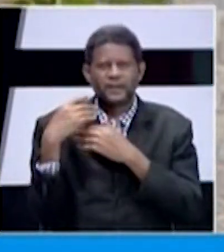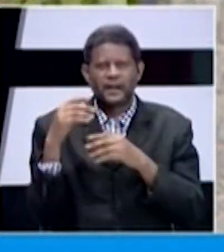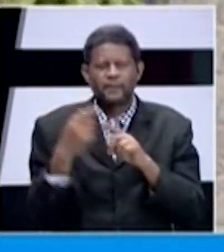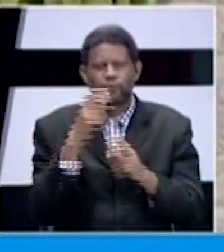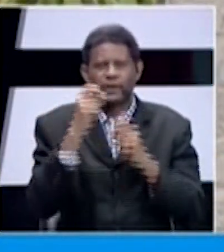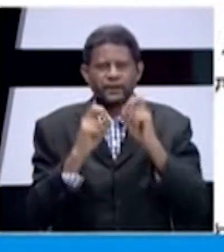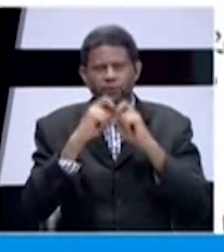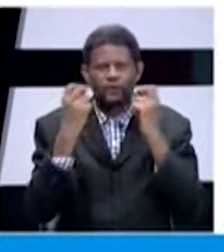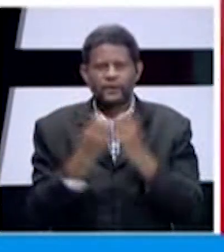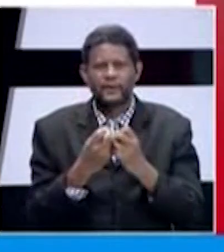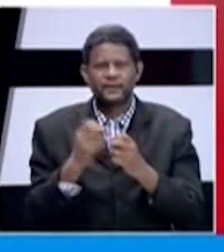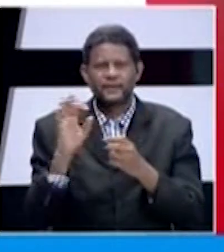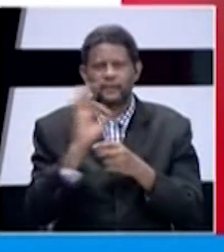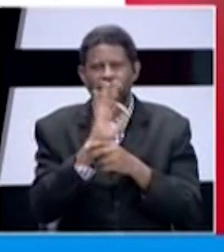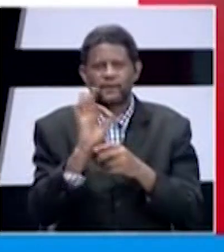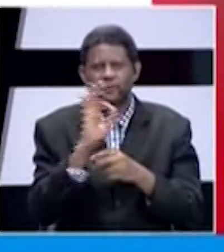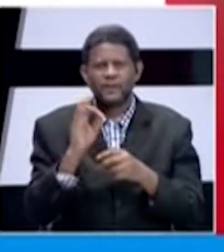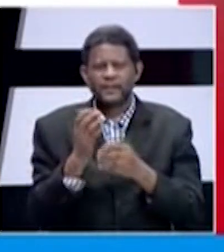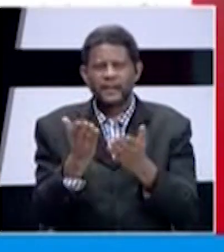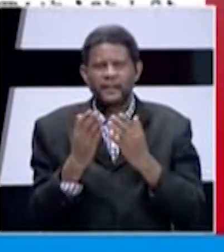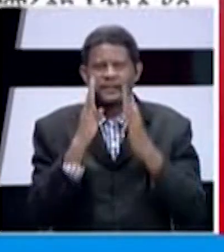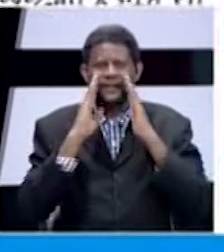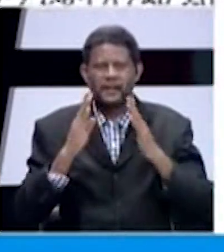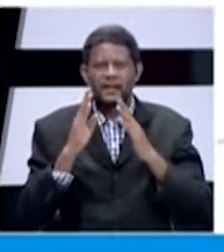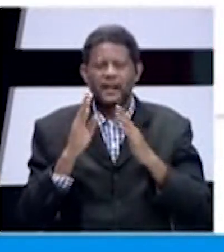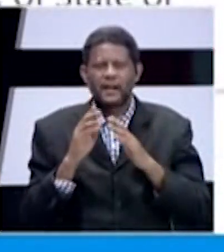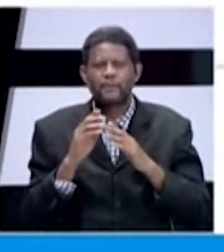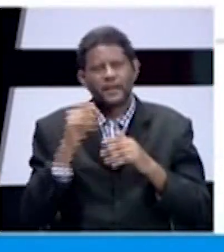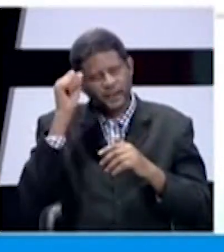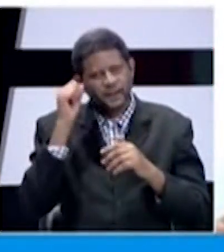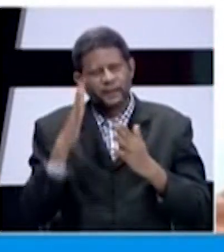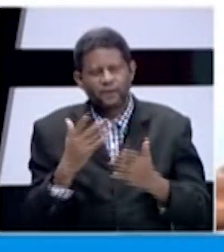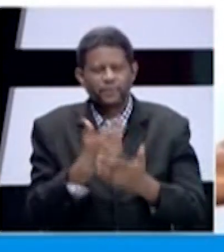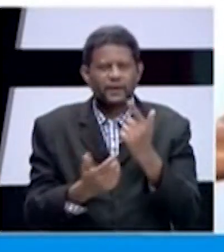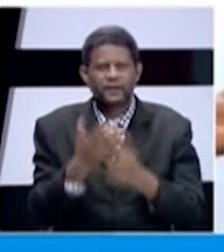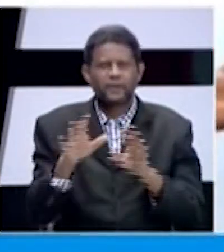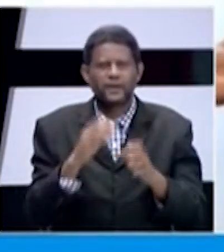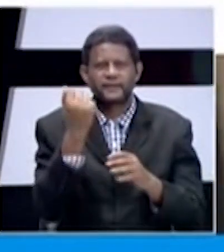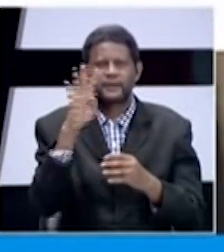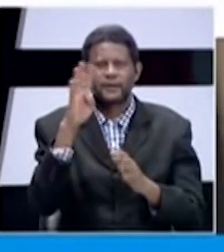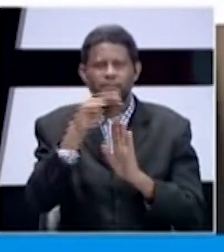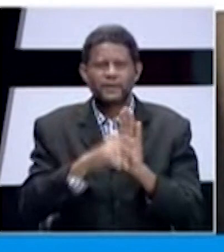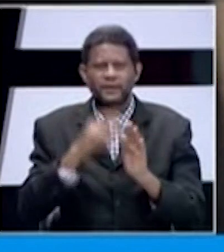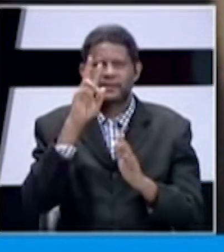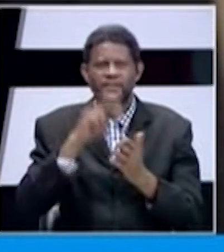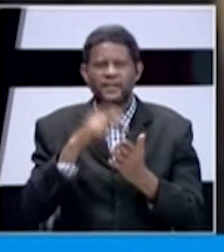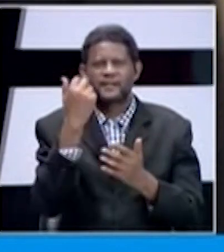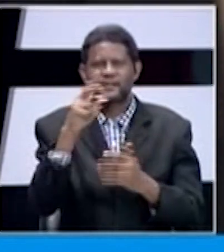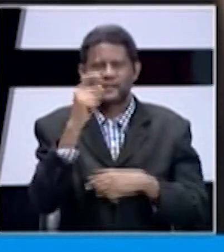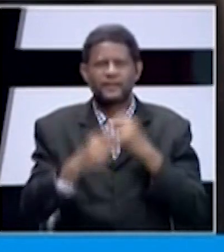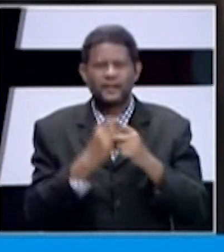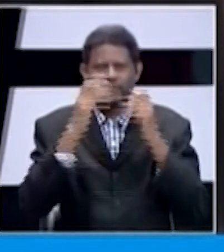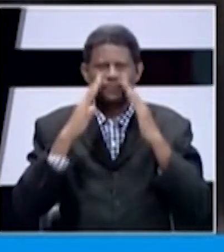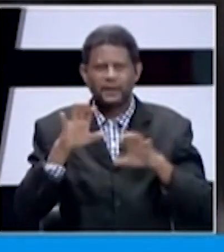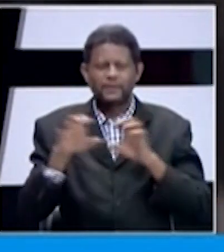ማሕበራዊ ሚድያን ደለይቲ ሰላም ኣሓት ኤርትራውያን መዛተይ ዛዕባ ገይሮም ኣለዉ 14 መስከረም 2013 ዓ.ም